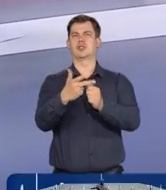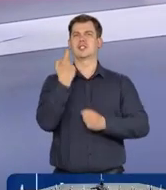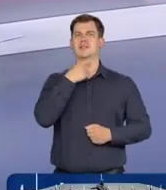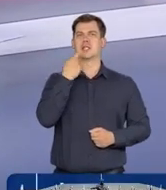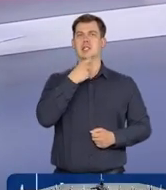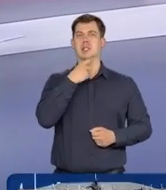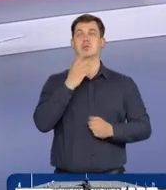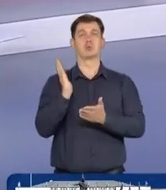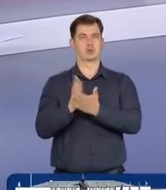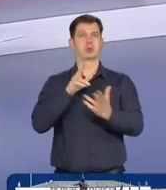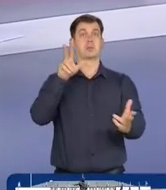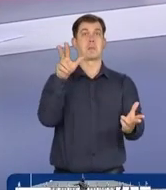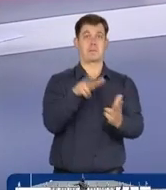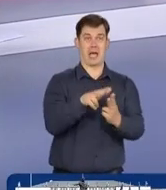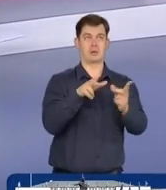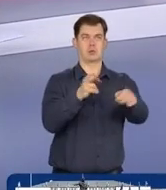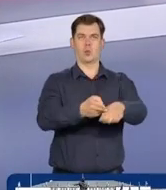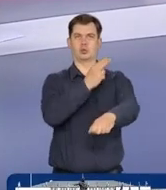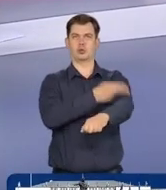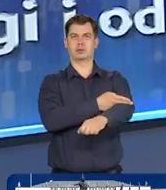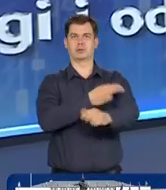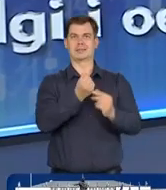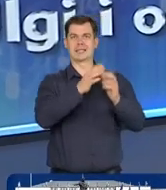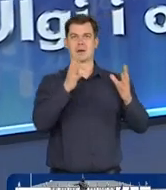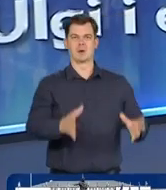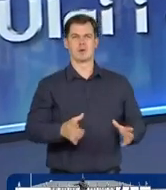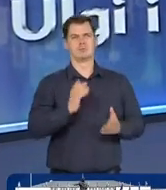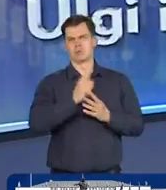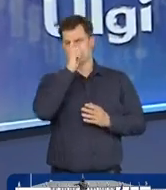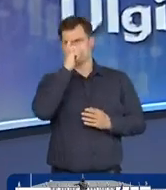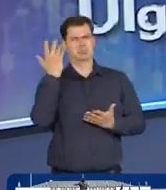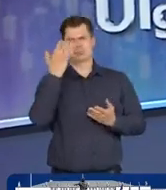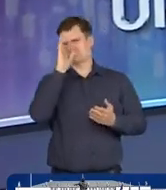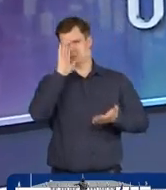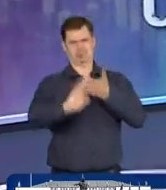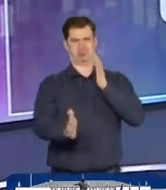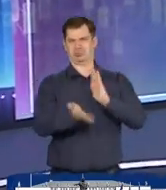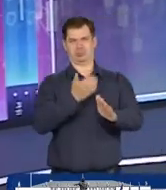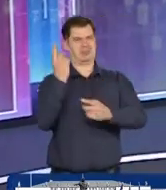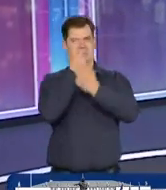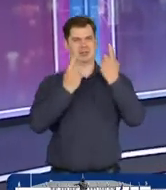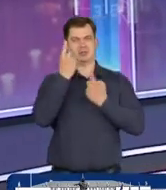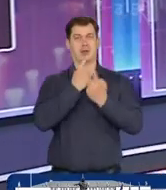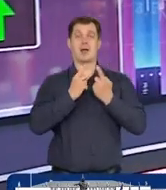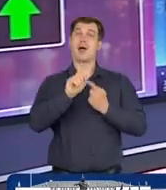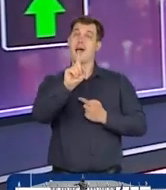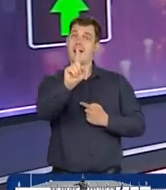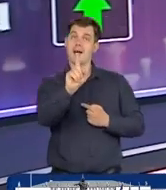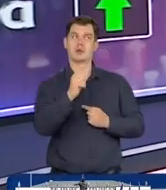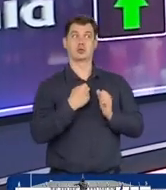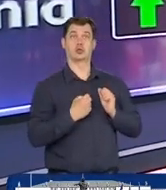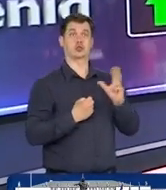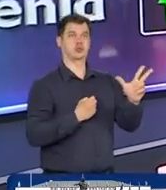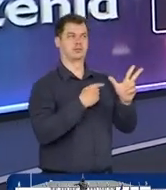nastąpiło zatwierdzenie państwa zeznania podatkowego jakoś w ogóle o tej historii całkiem zapomnieni ale może jednak o pewnych rzeczach